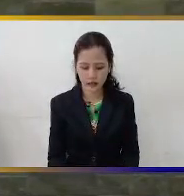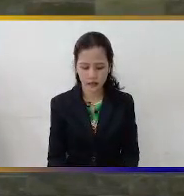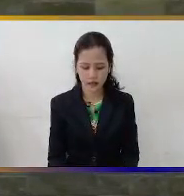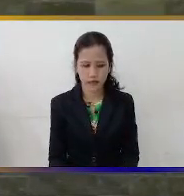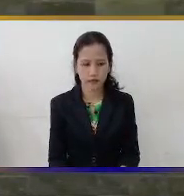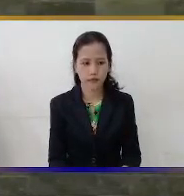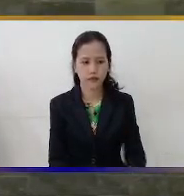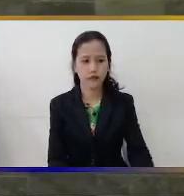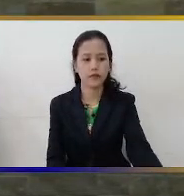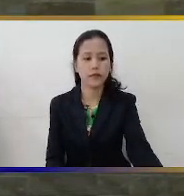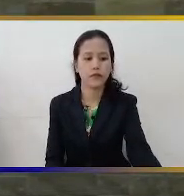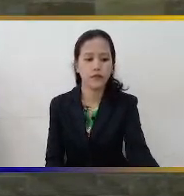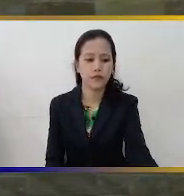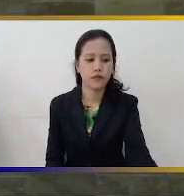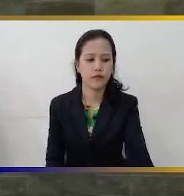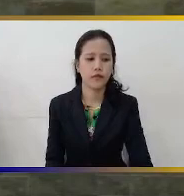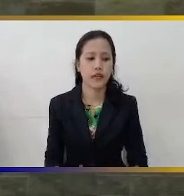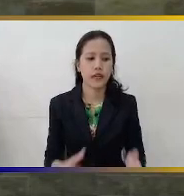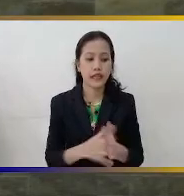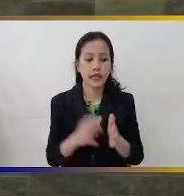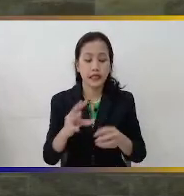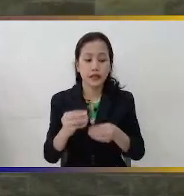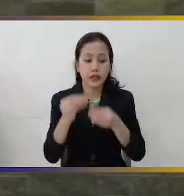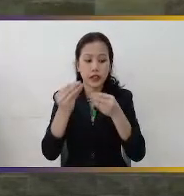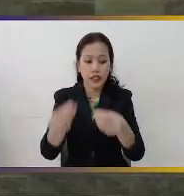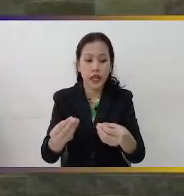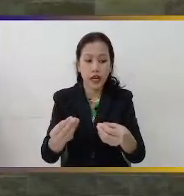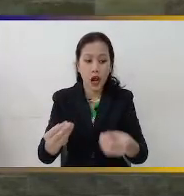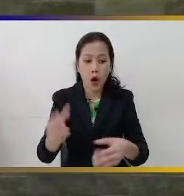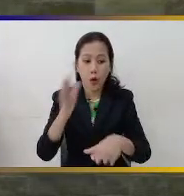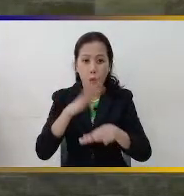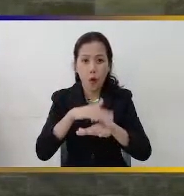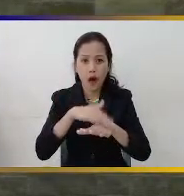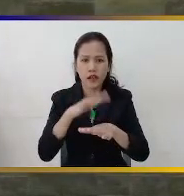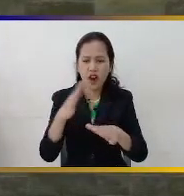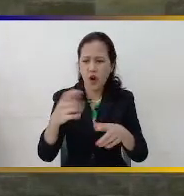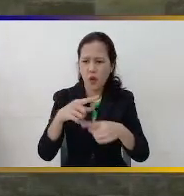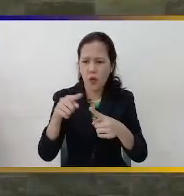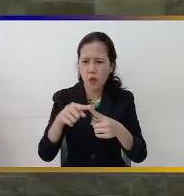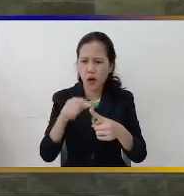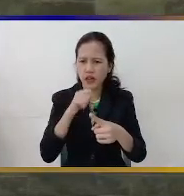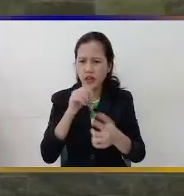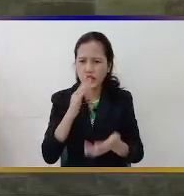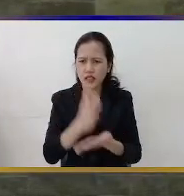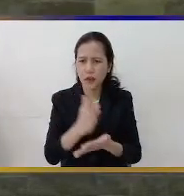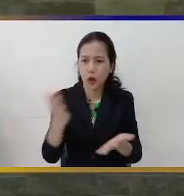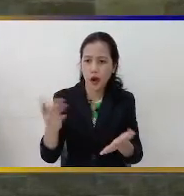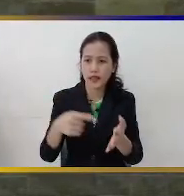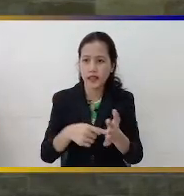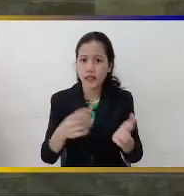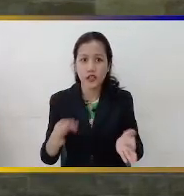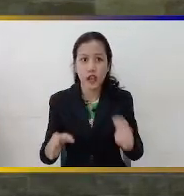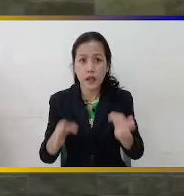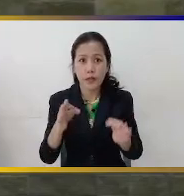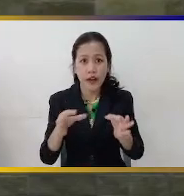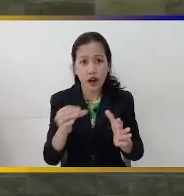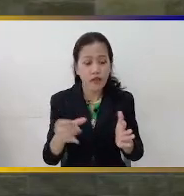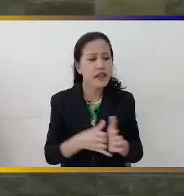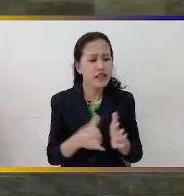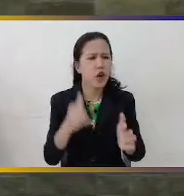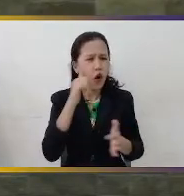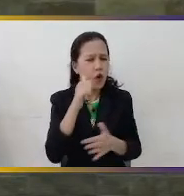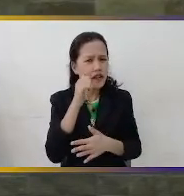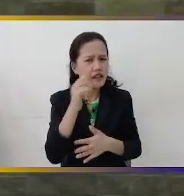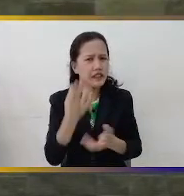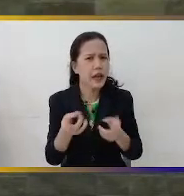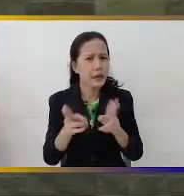hindi sila tumigil, ganito, ganyan ang mangyayari. And then i-restore sila ng Diyos and then ganoon na naman, babalik. And yan, sabi ko nga po sa inyo,